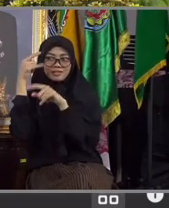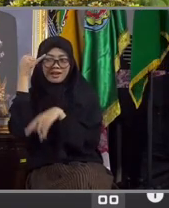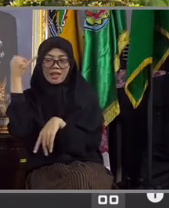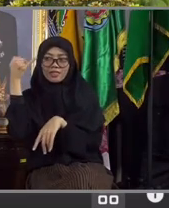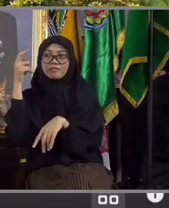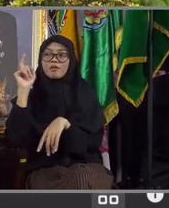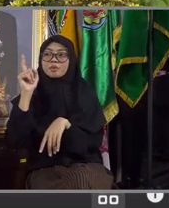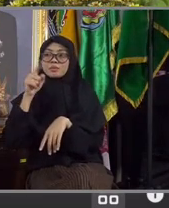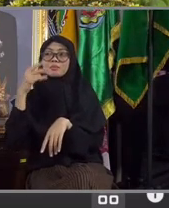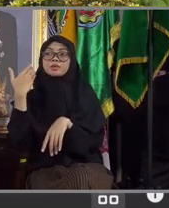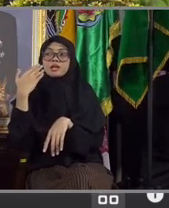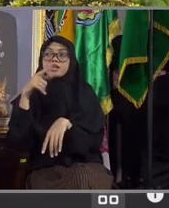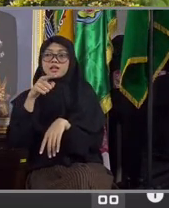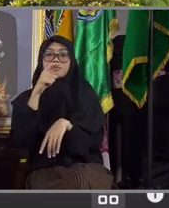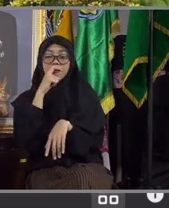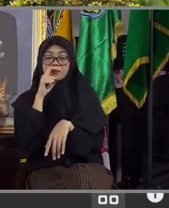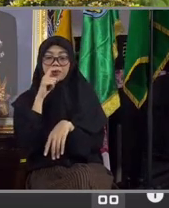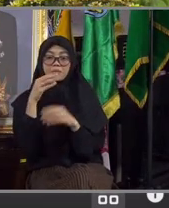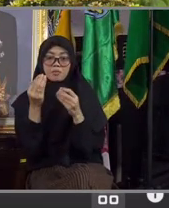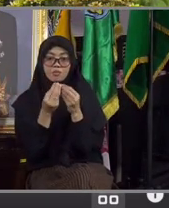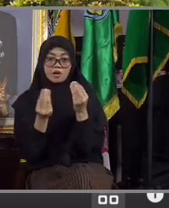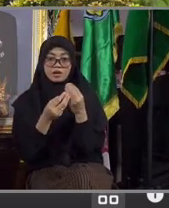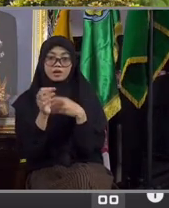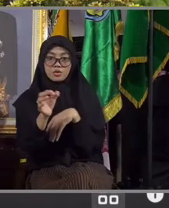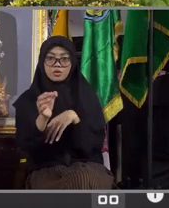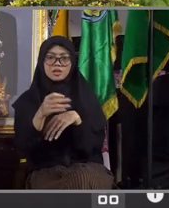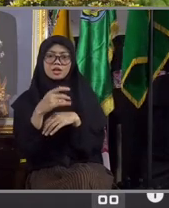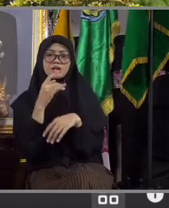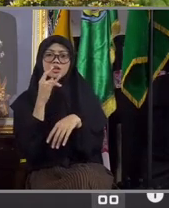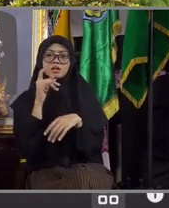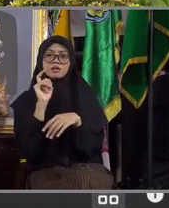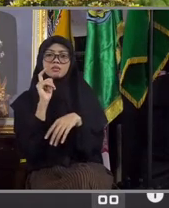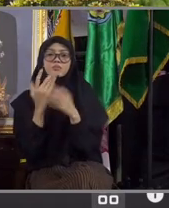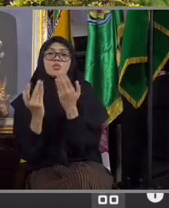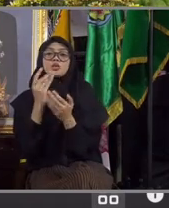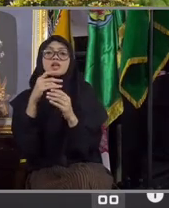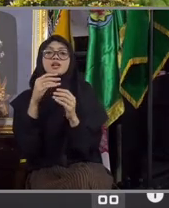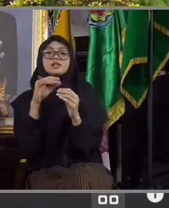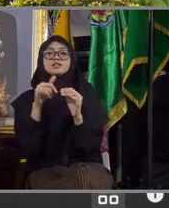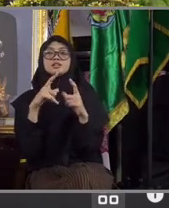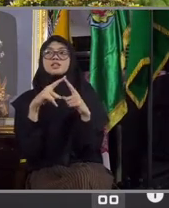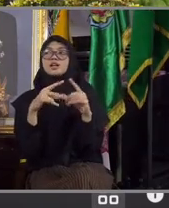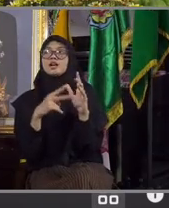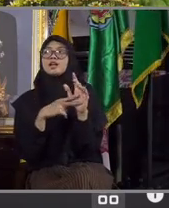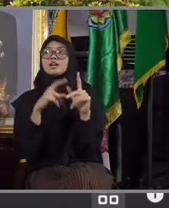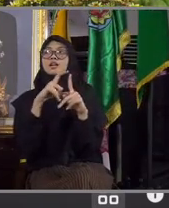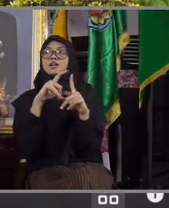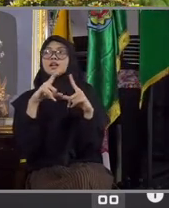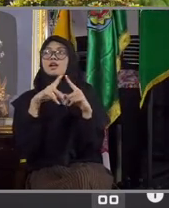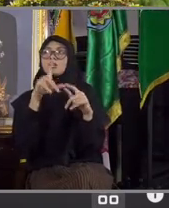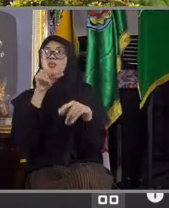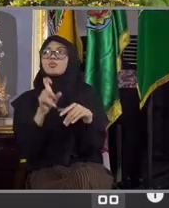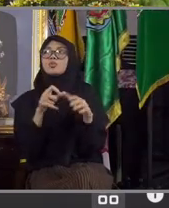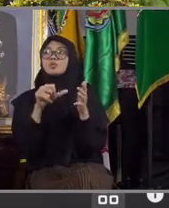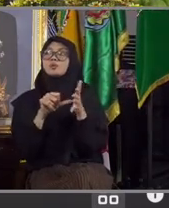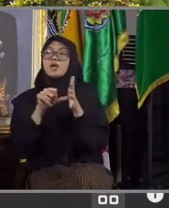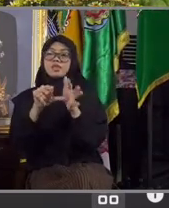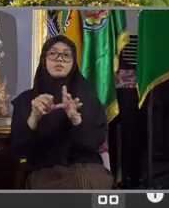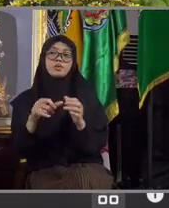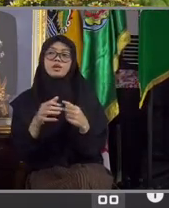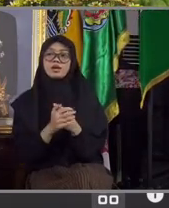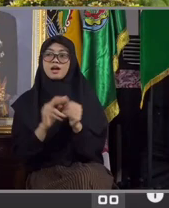ditanyakan Pak Wali tadi yang memang mungkin memang perlu santunan ya Pak. Itu, oke. Jadi